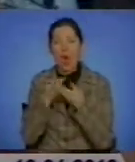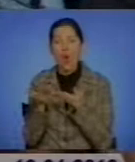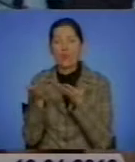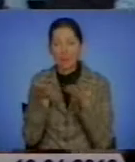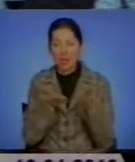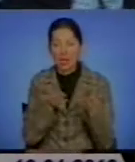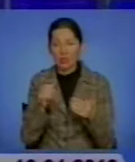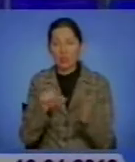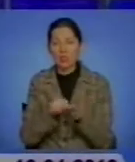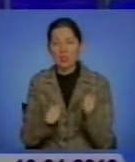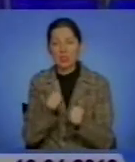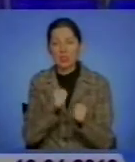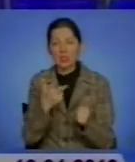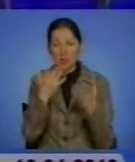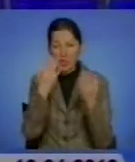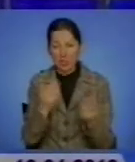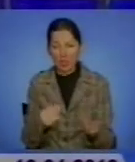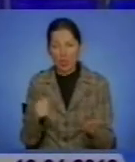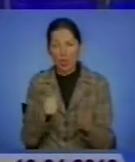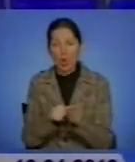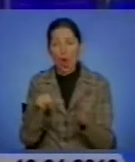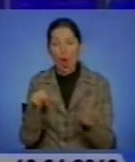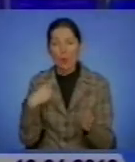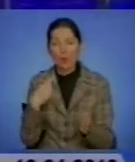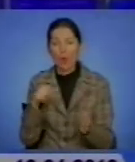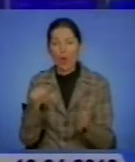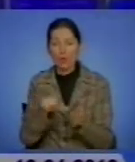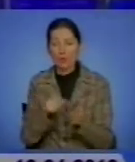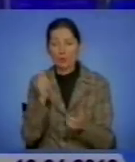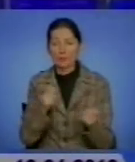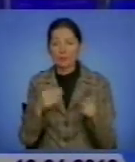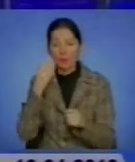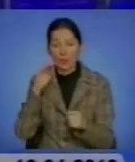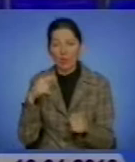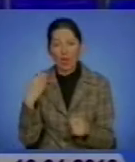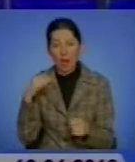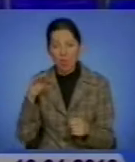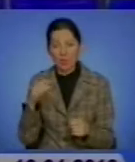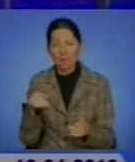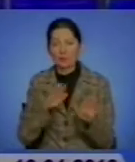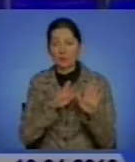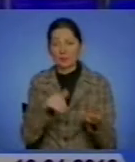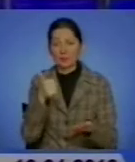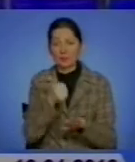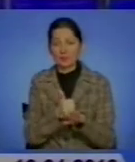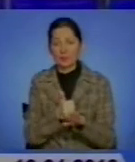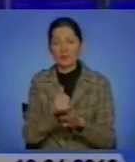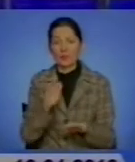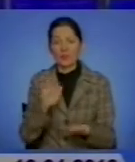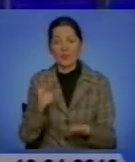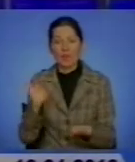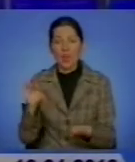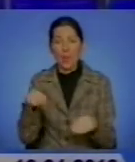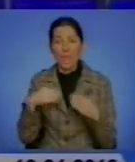протягом 2 днів. До обласного центру прибули кращі з кращих. Заступник голови обласної державної адміністрації Василь Гецько передав